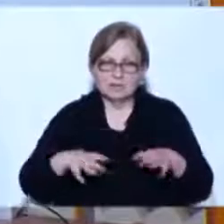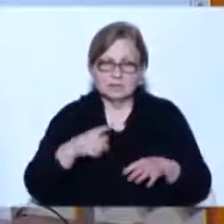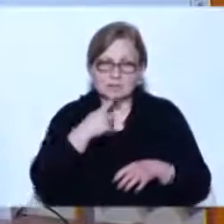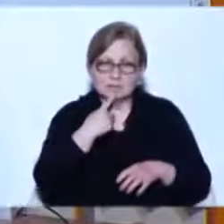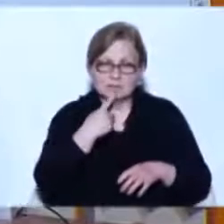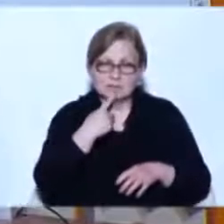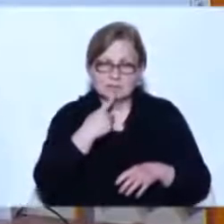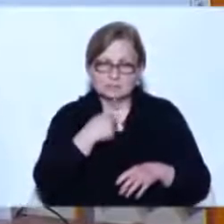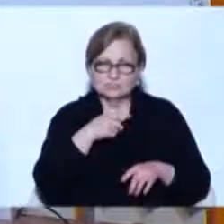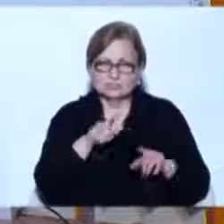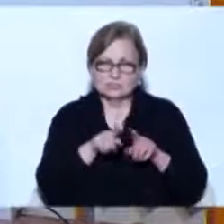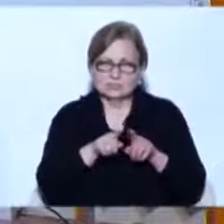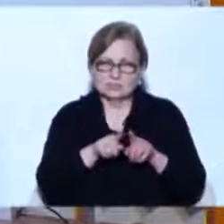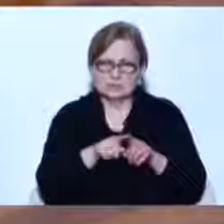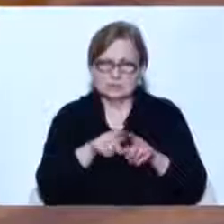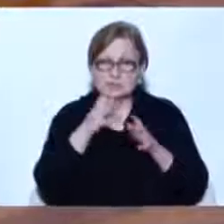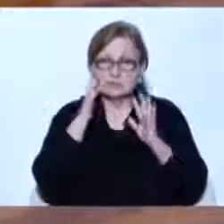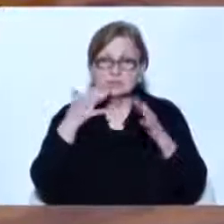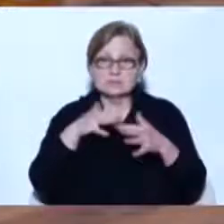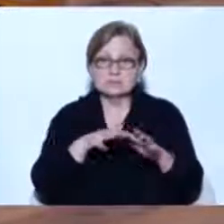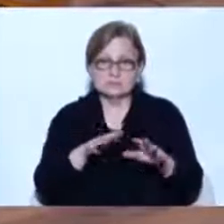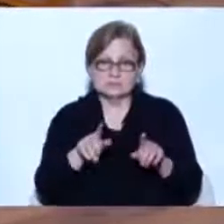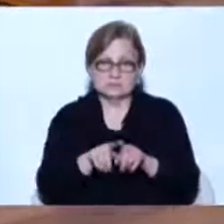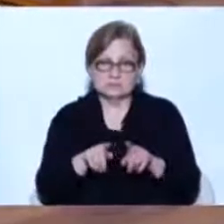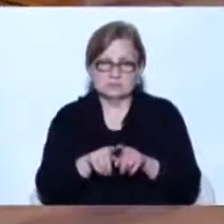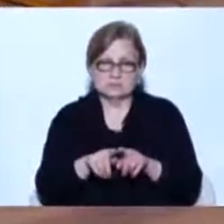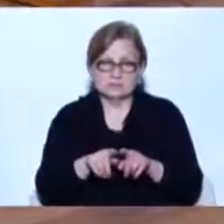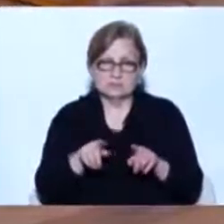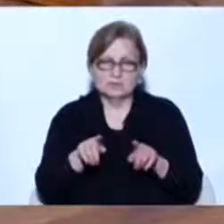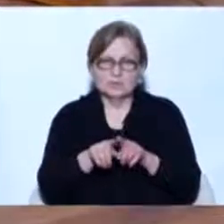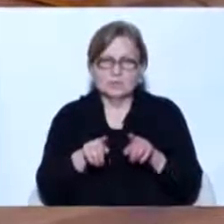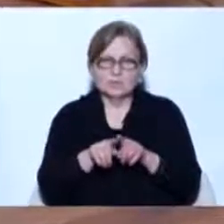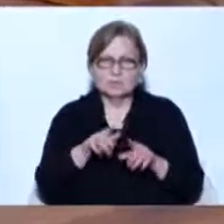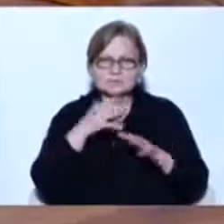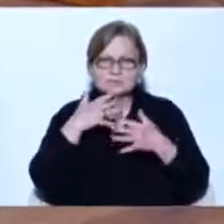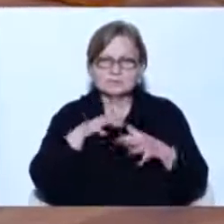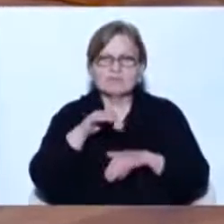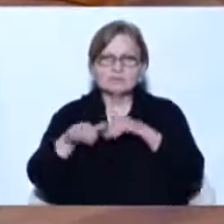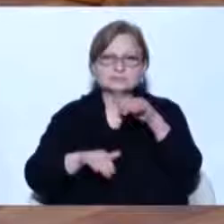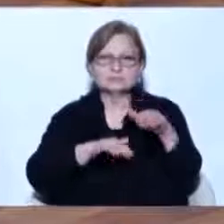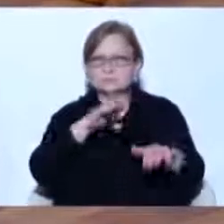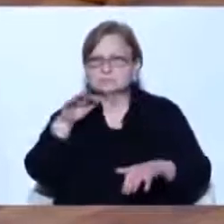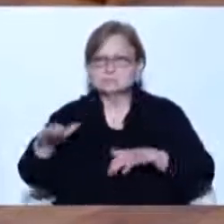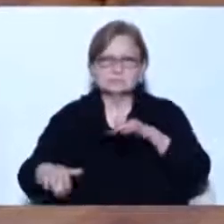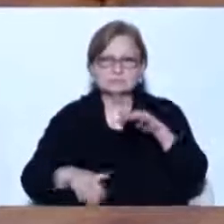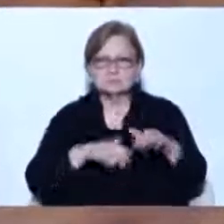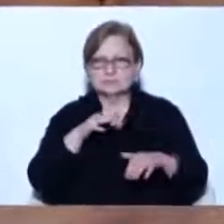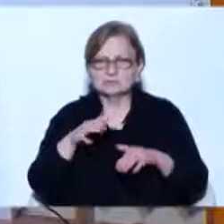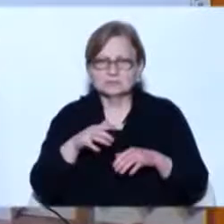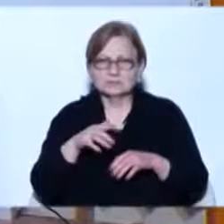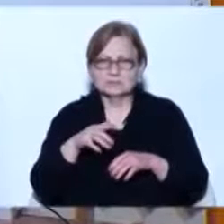ჩემთვის ჰგავს ზღვას. თითქოს ზღვაში ვცურავ და